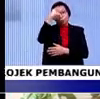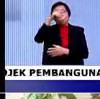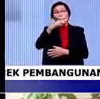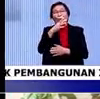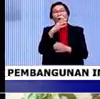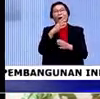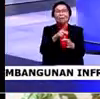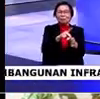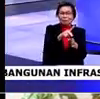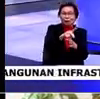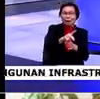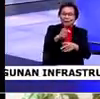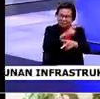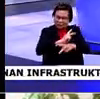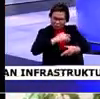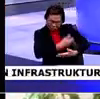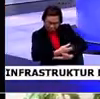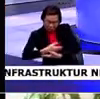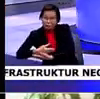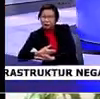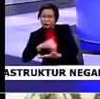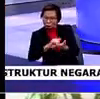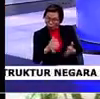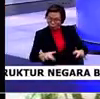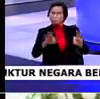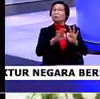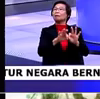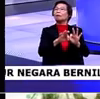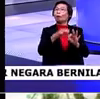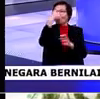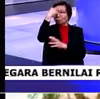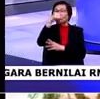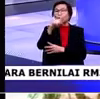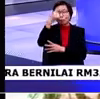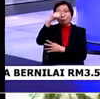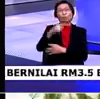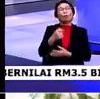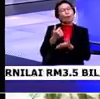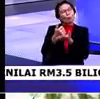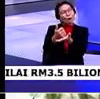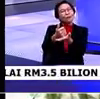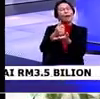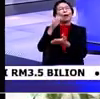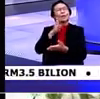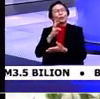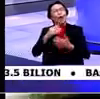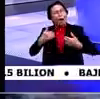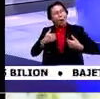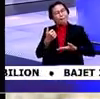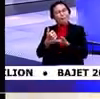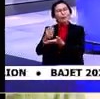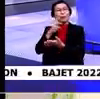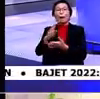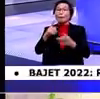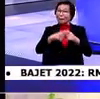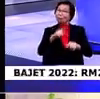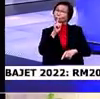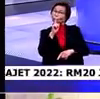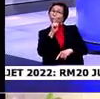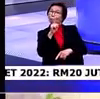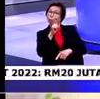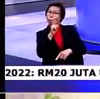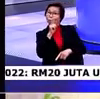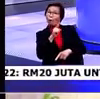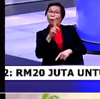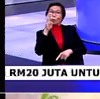ini tahun lepas bajet terbesar. Tahun ini bajet terbesar lagi tambahan, lebih 9 bilion ringgit yang disebutkan Azira tadi. Apa